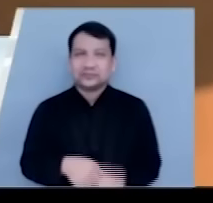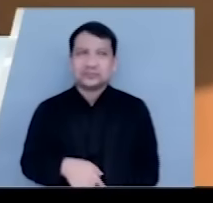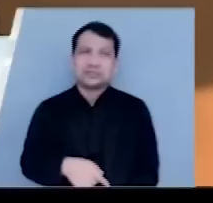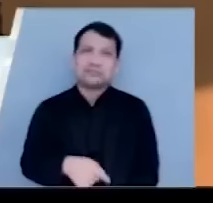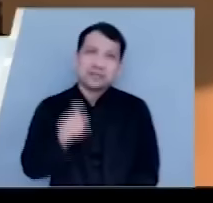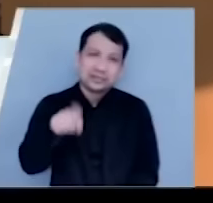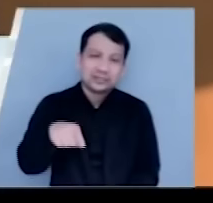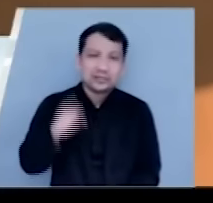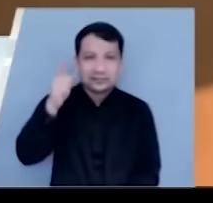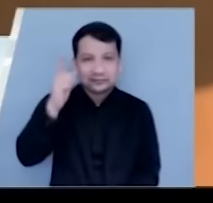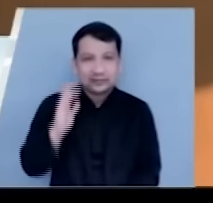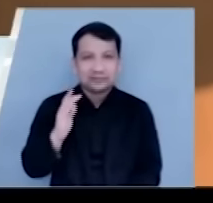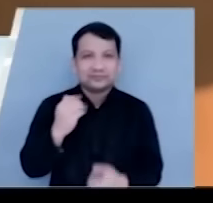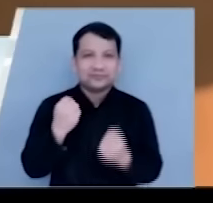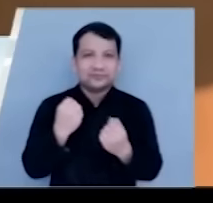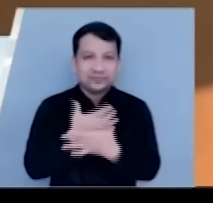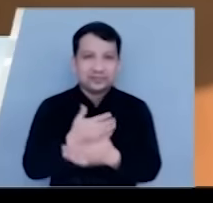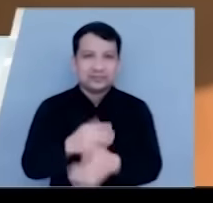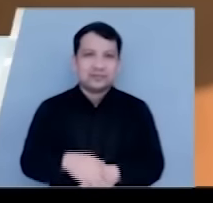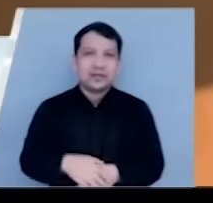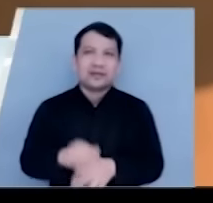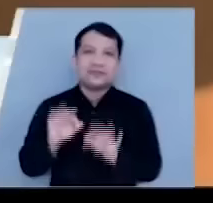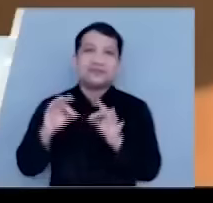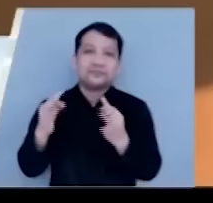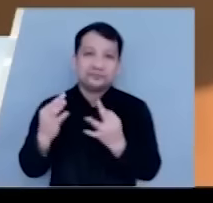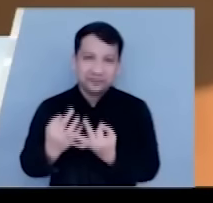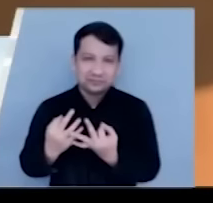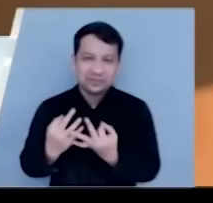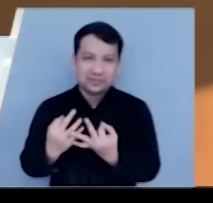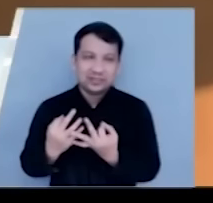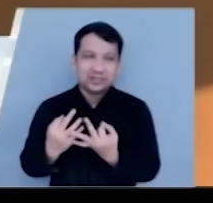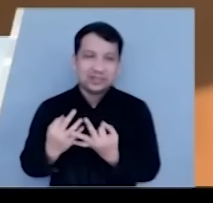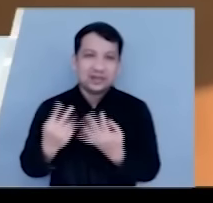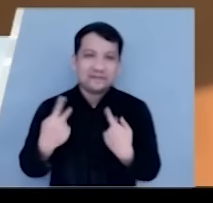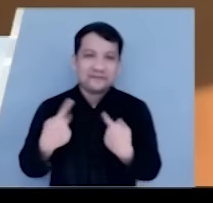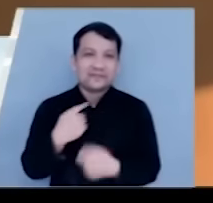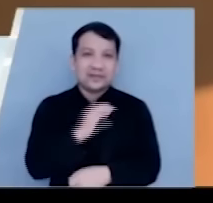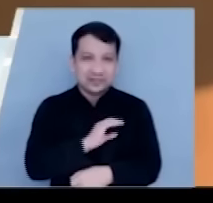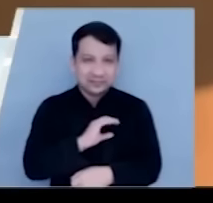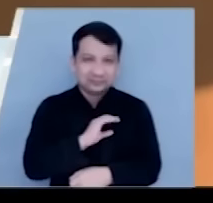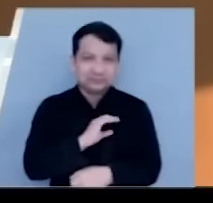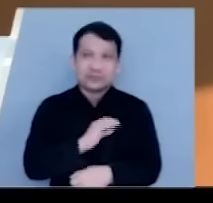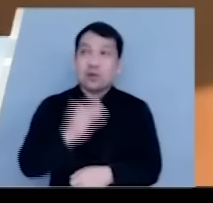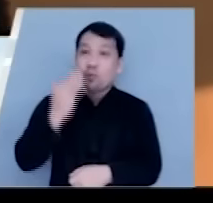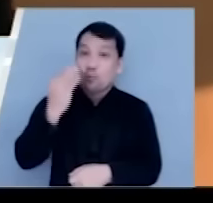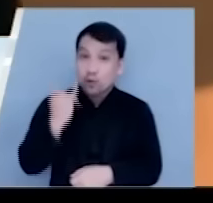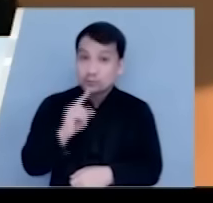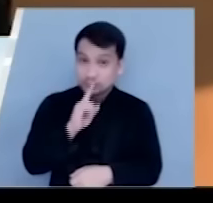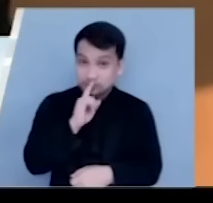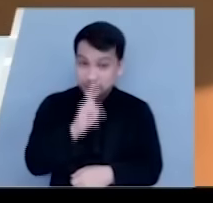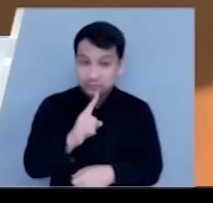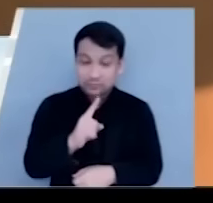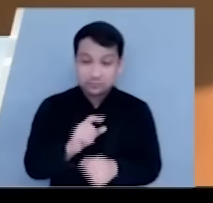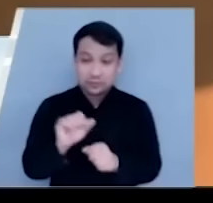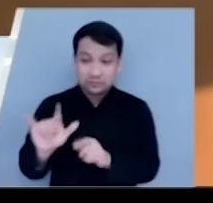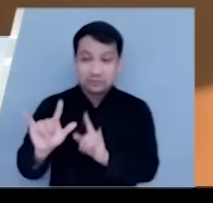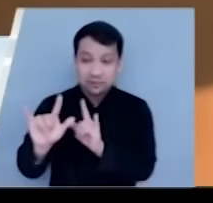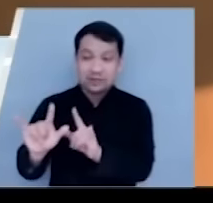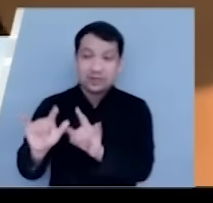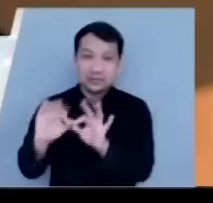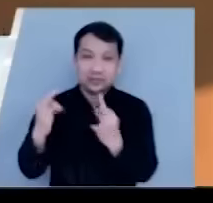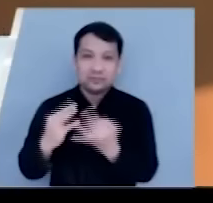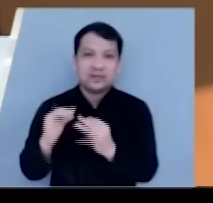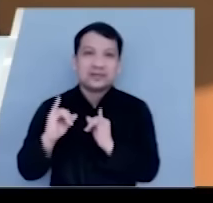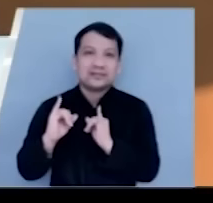Gusto ko po very family-oriented. Naniniwala po kasi ako na kung paano niya mamahalin yung family niya, ganun niya rin po ako